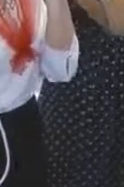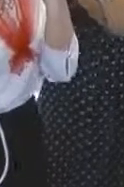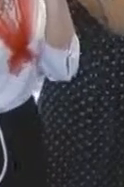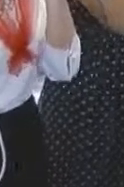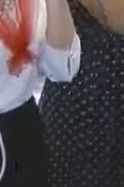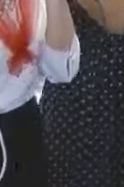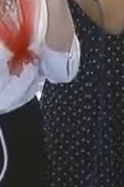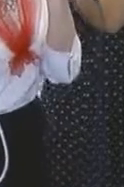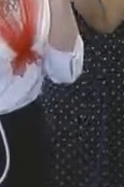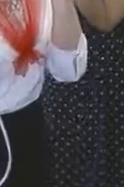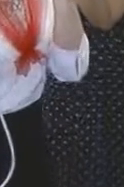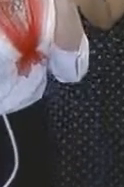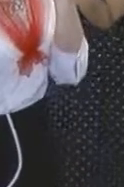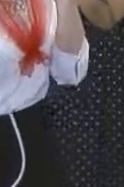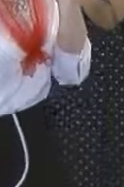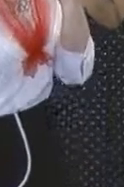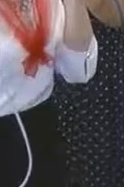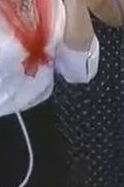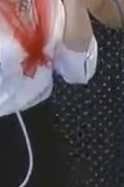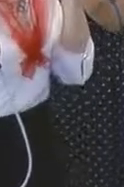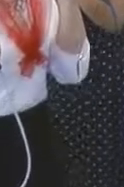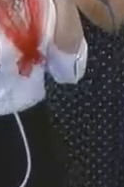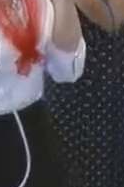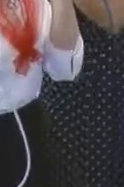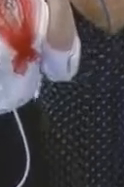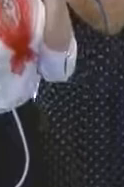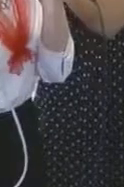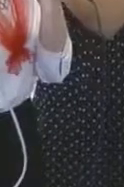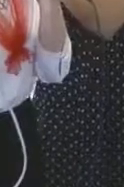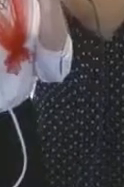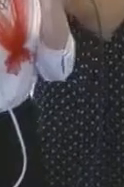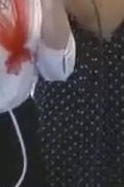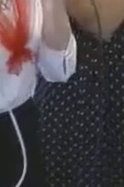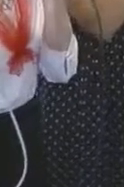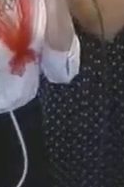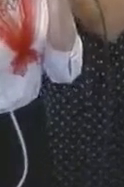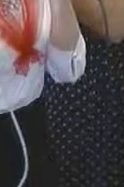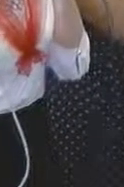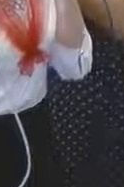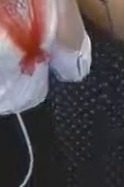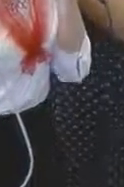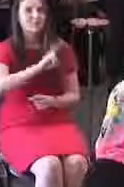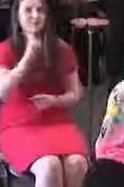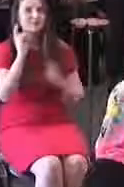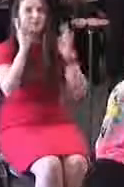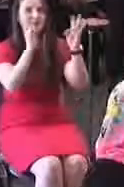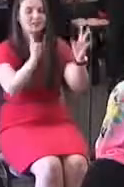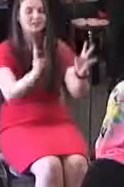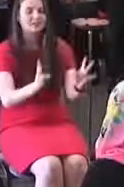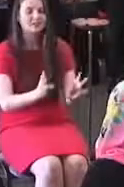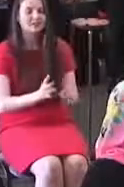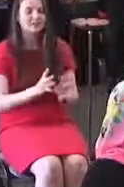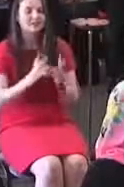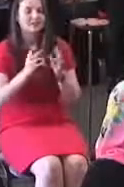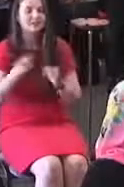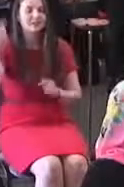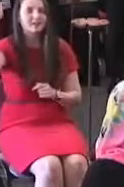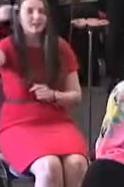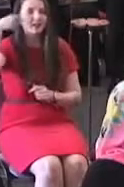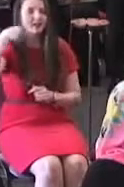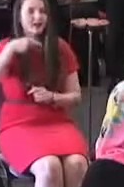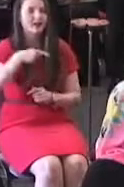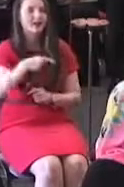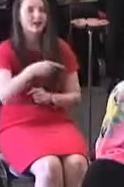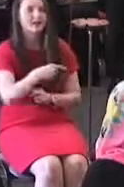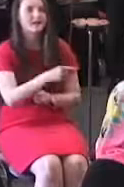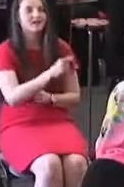втомилось воно у земній боротьбі, мов ніжне